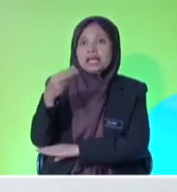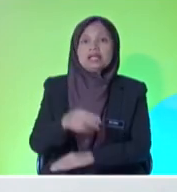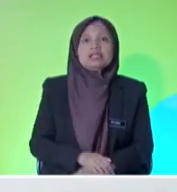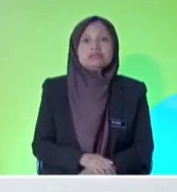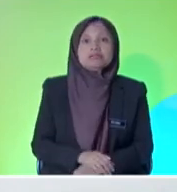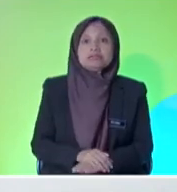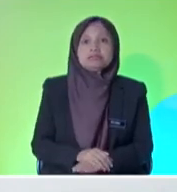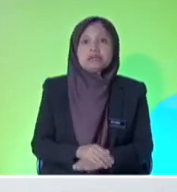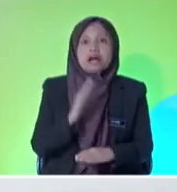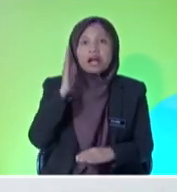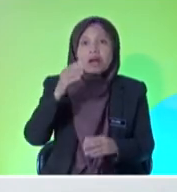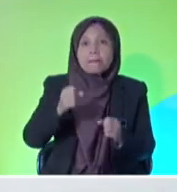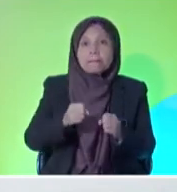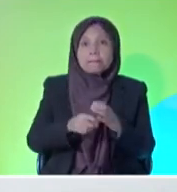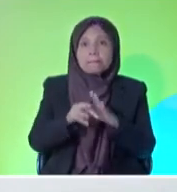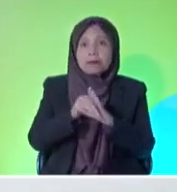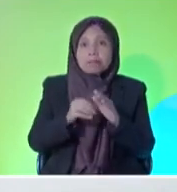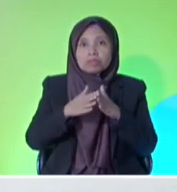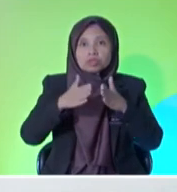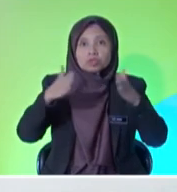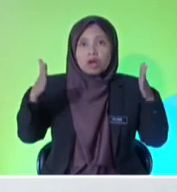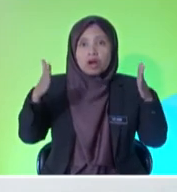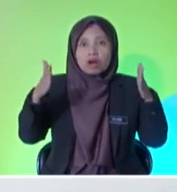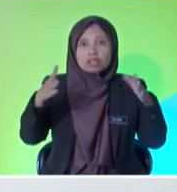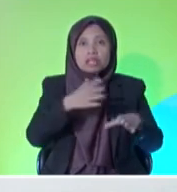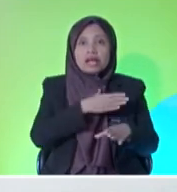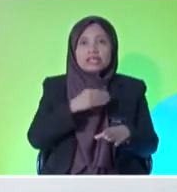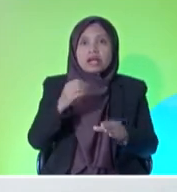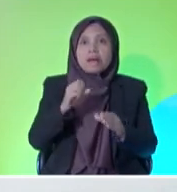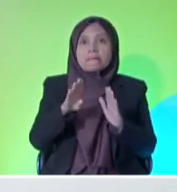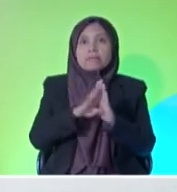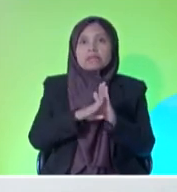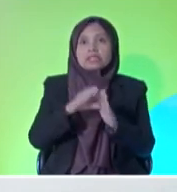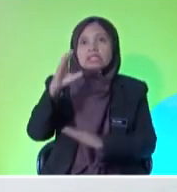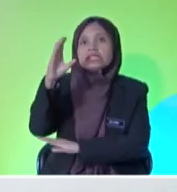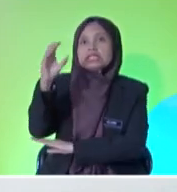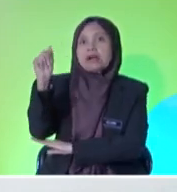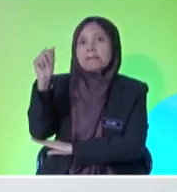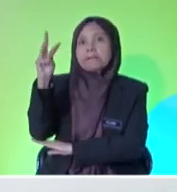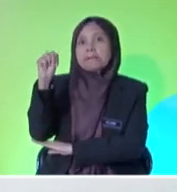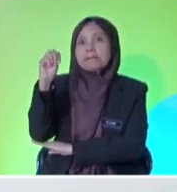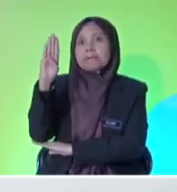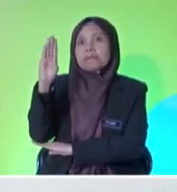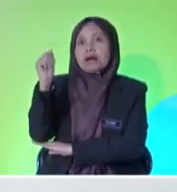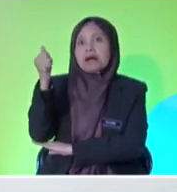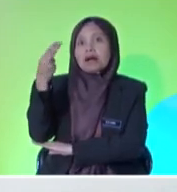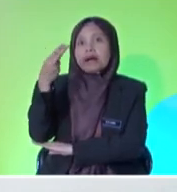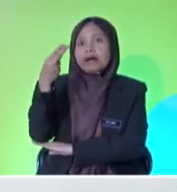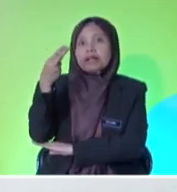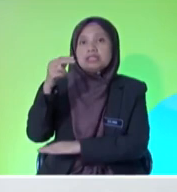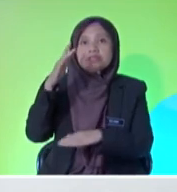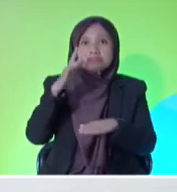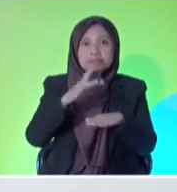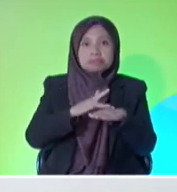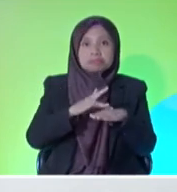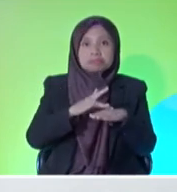itu akan membesar menjadi biji benih itu bercambah tadi itu dipanggil bercambah